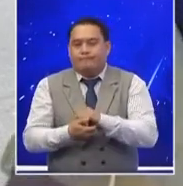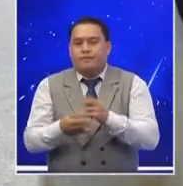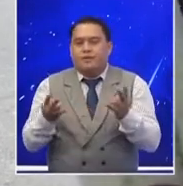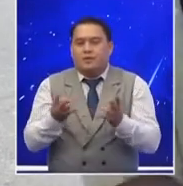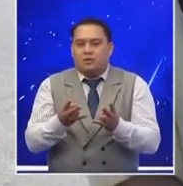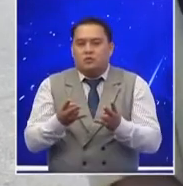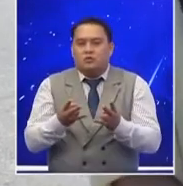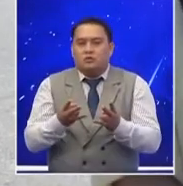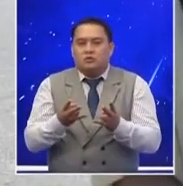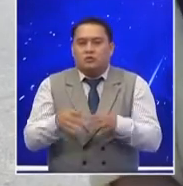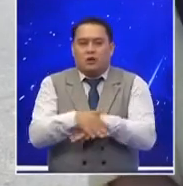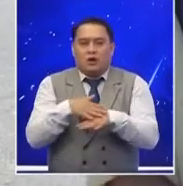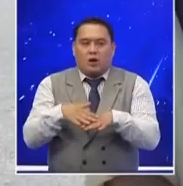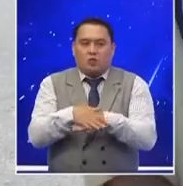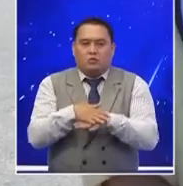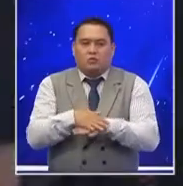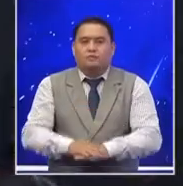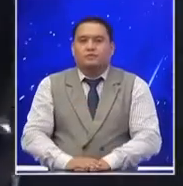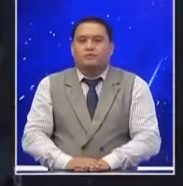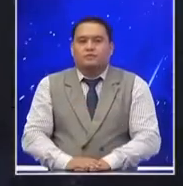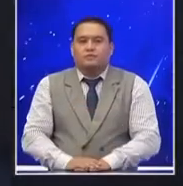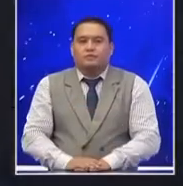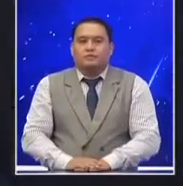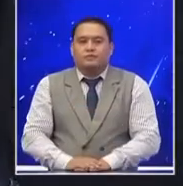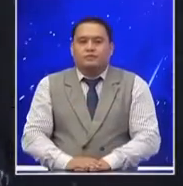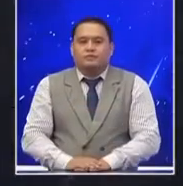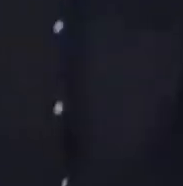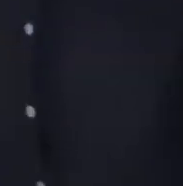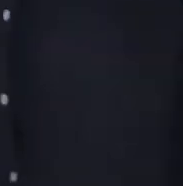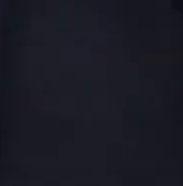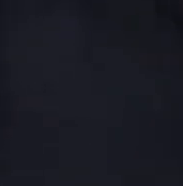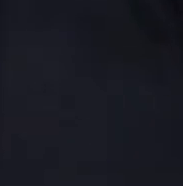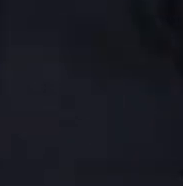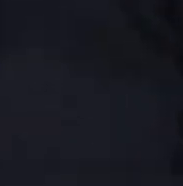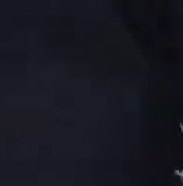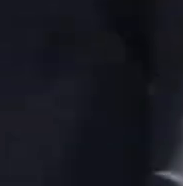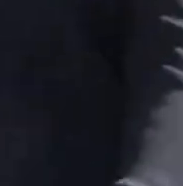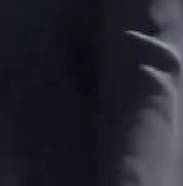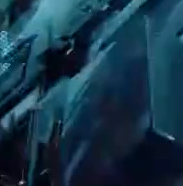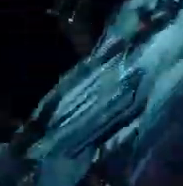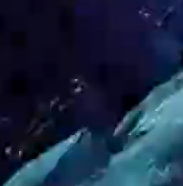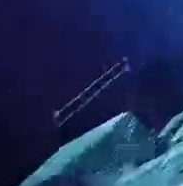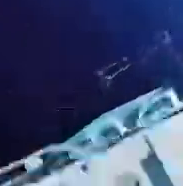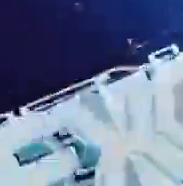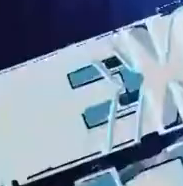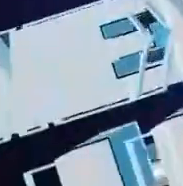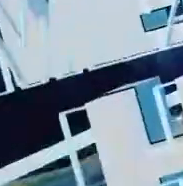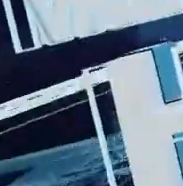как бы избегать скопления народа. Рустам Аралбаев, Абылай Кутукбай, телеканал ЖТСУ.